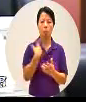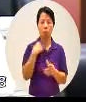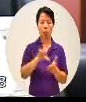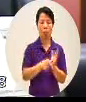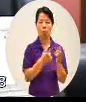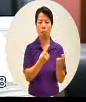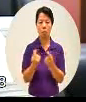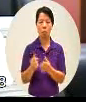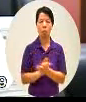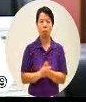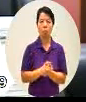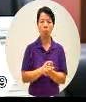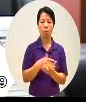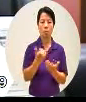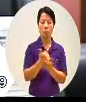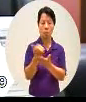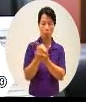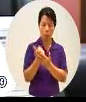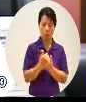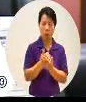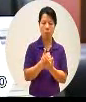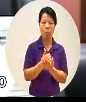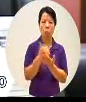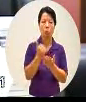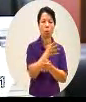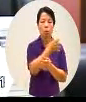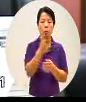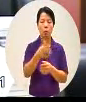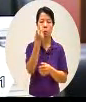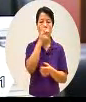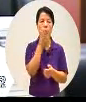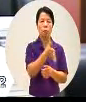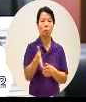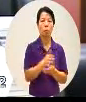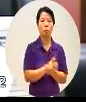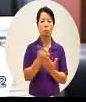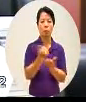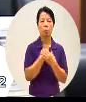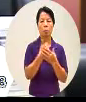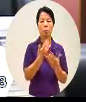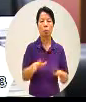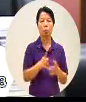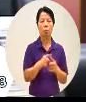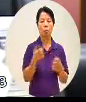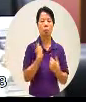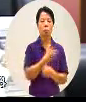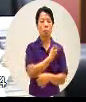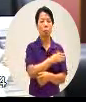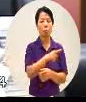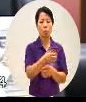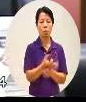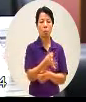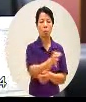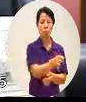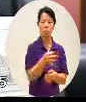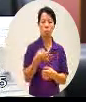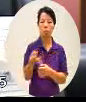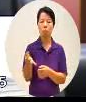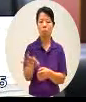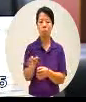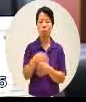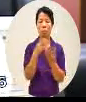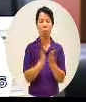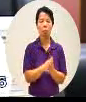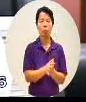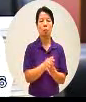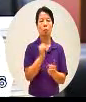时间来向顾问请益？啊，不然你欠这嘴顾问是要冲啊？不管有领钱没领钱是要冲啥？然后你人事